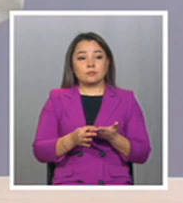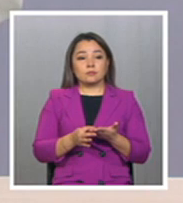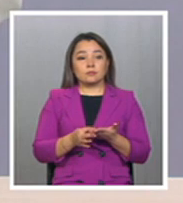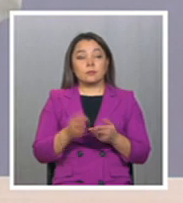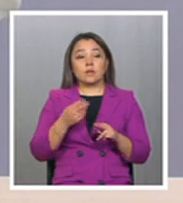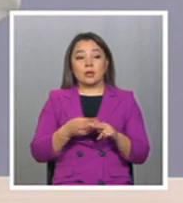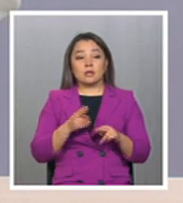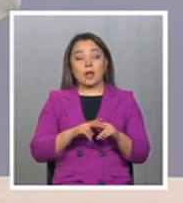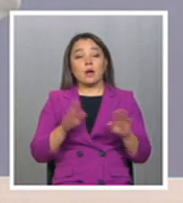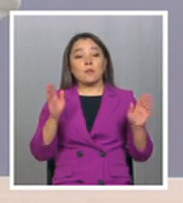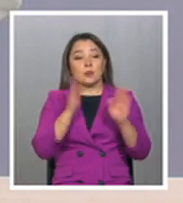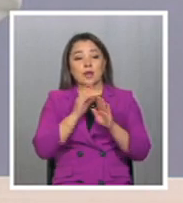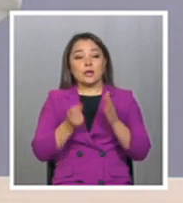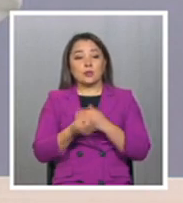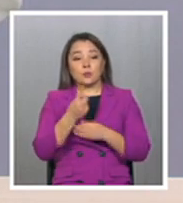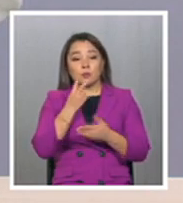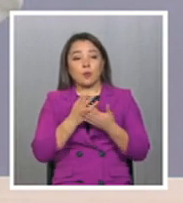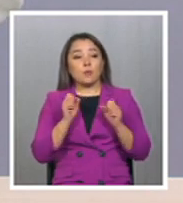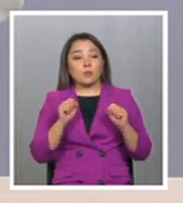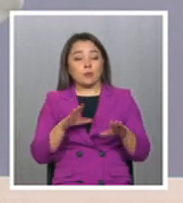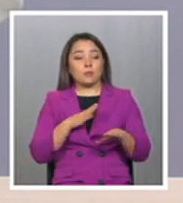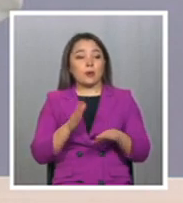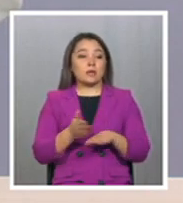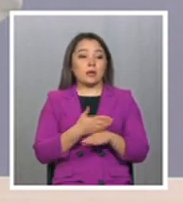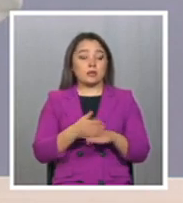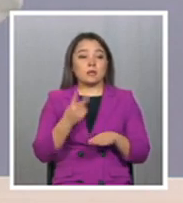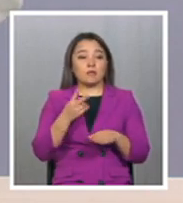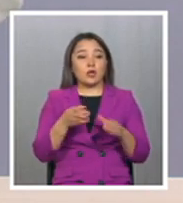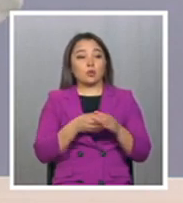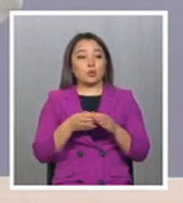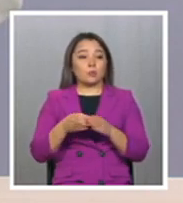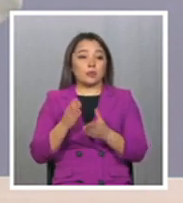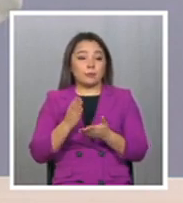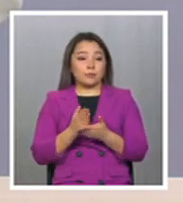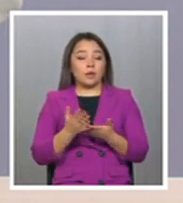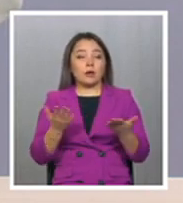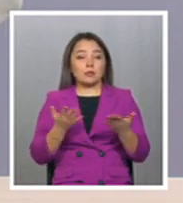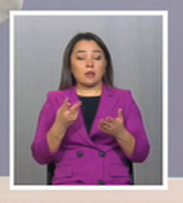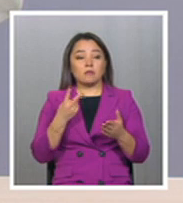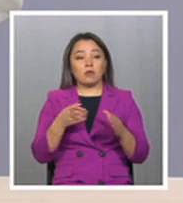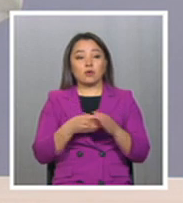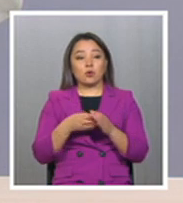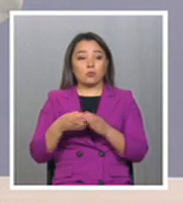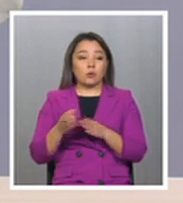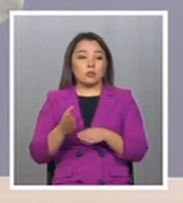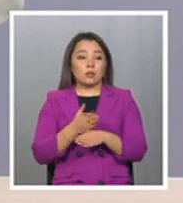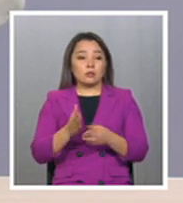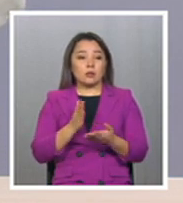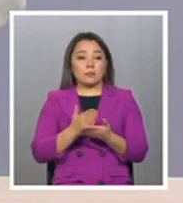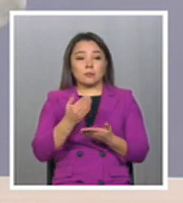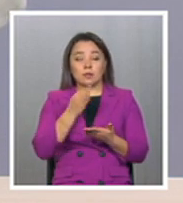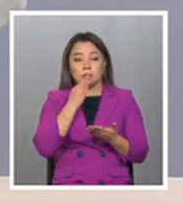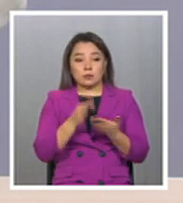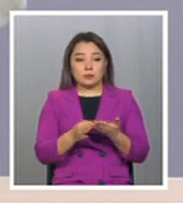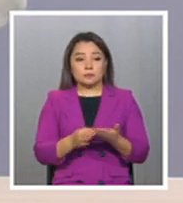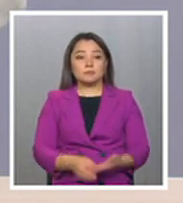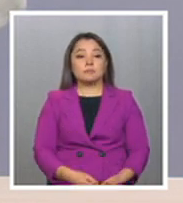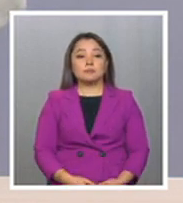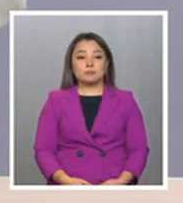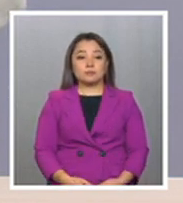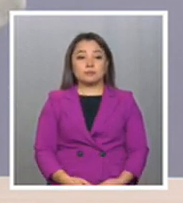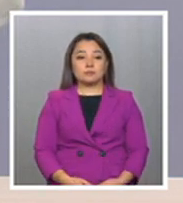Эти природные явления можно разделить на две группы. На какие две группы мы их разделим?